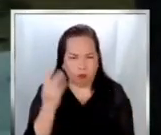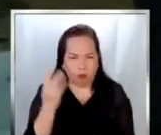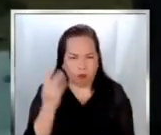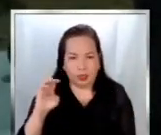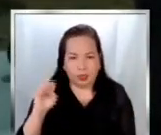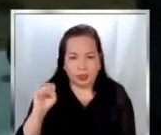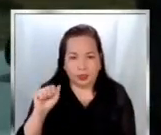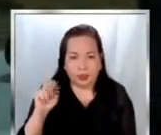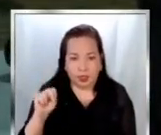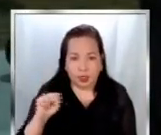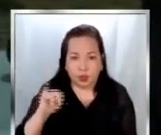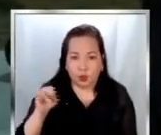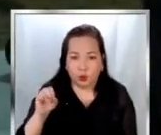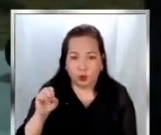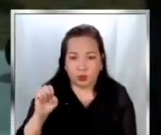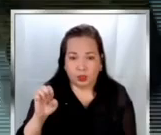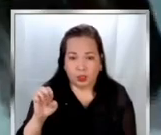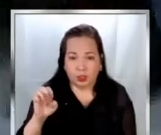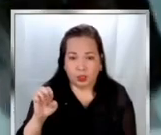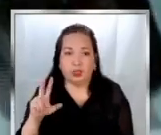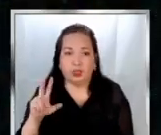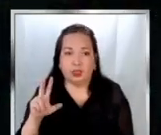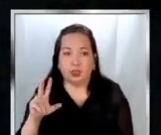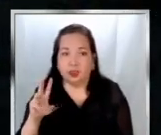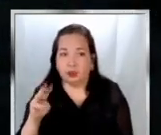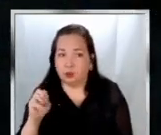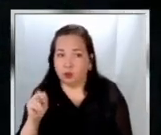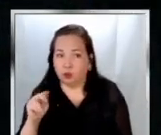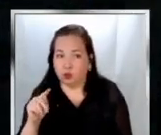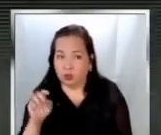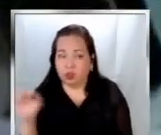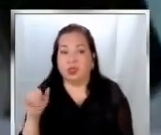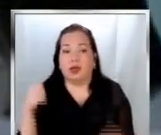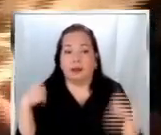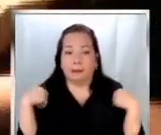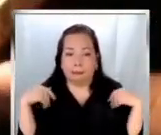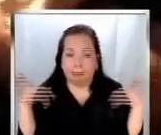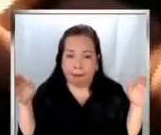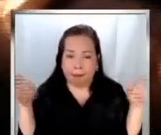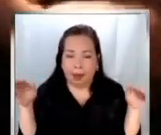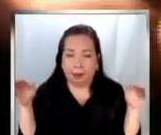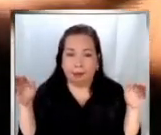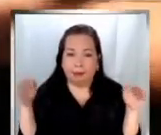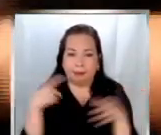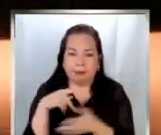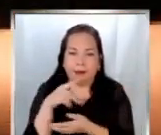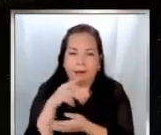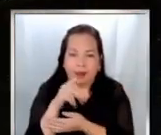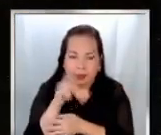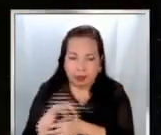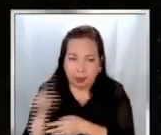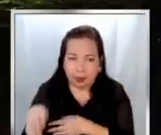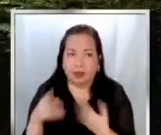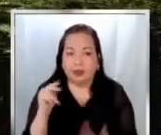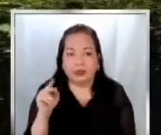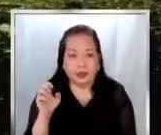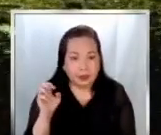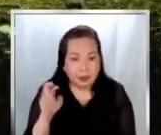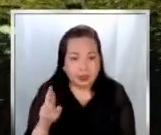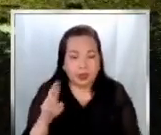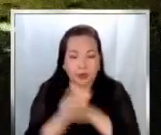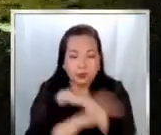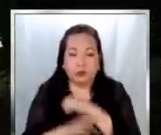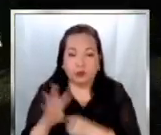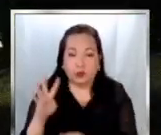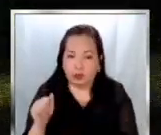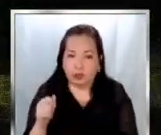certain parts of the NCR, saka Region 4A, parang halos pare-pareho yung pattern. Ano? Hindi ako handa na sabihin na